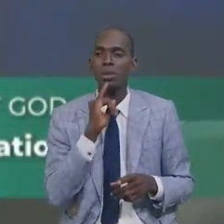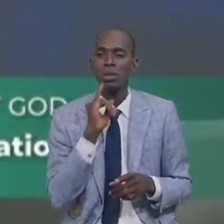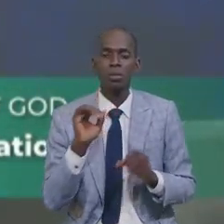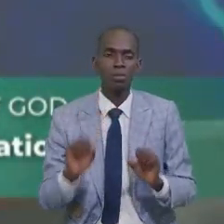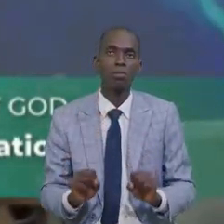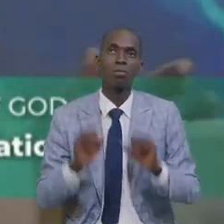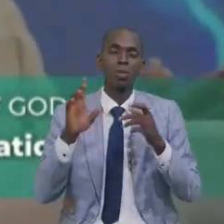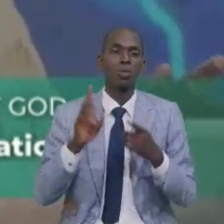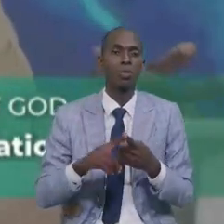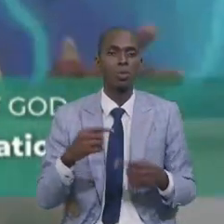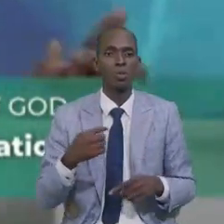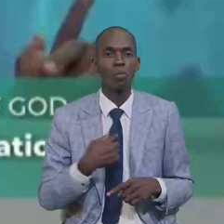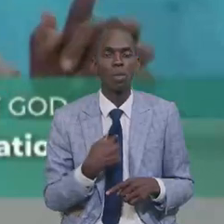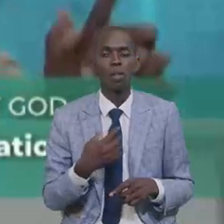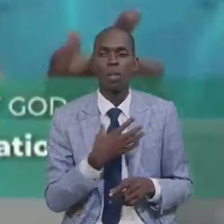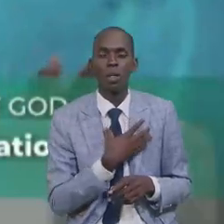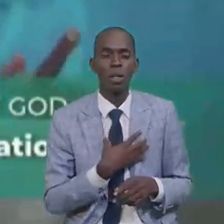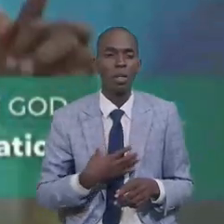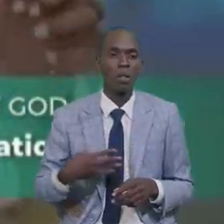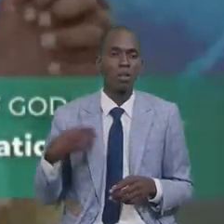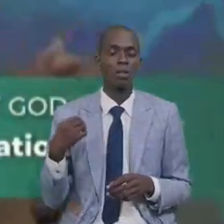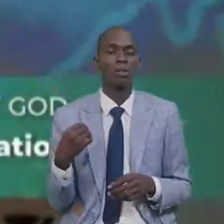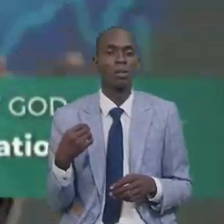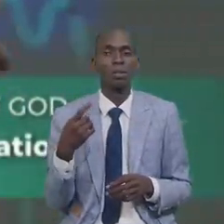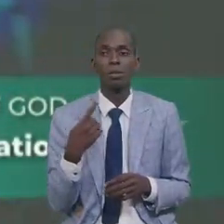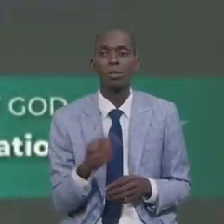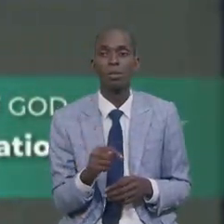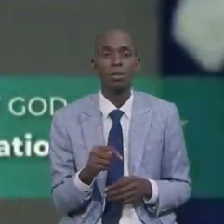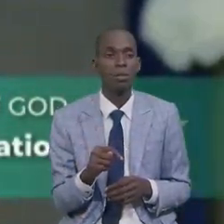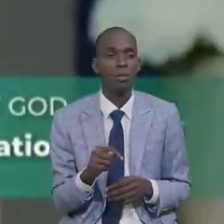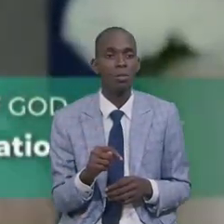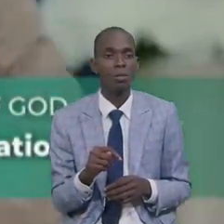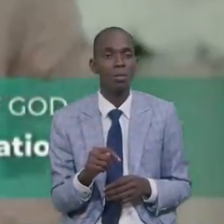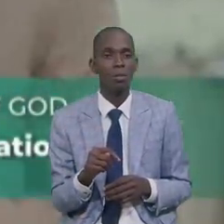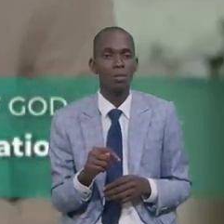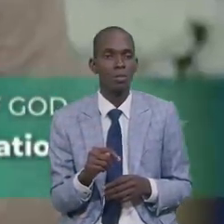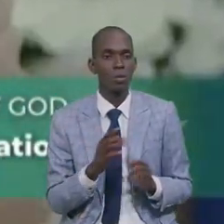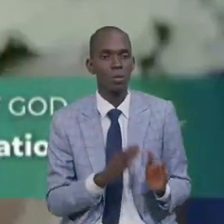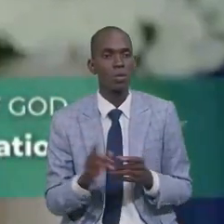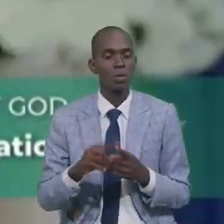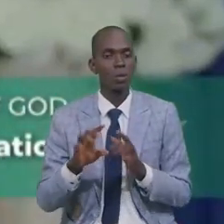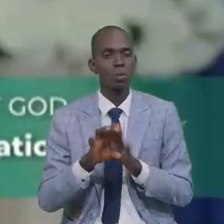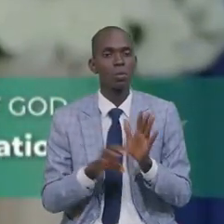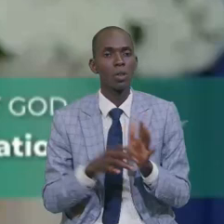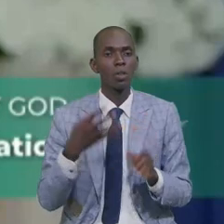m'a été confiée d'après l'ordre de Dieu notre Sauveur.